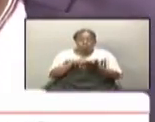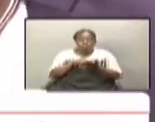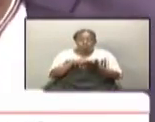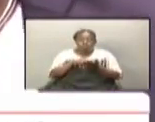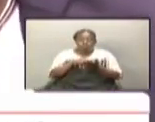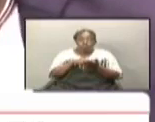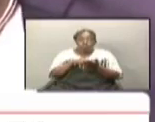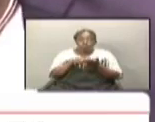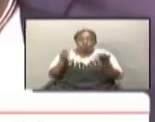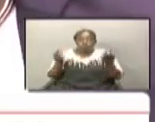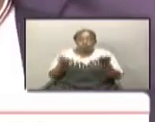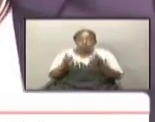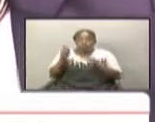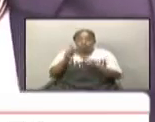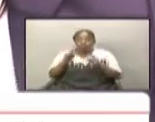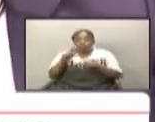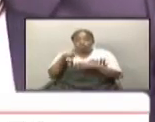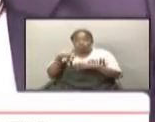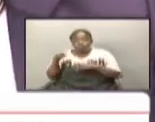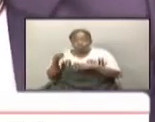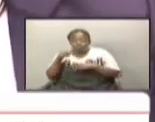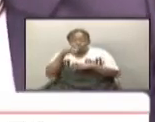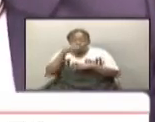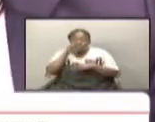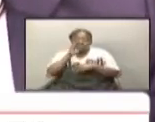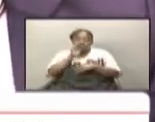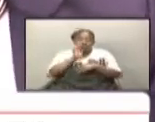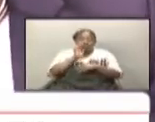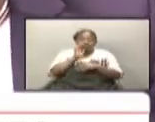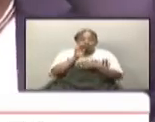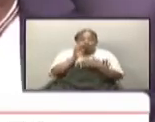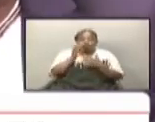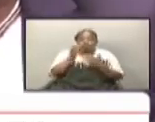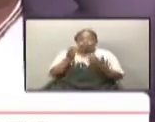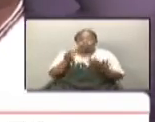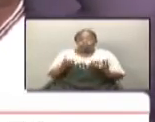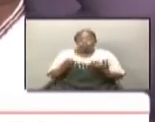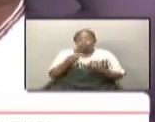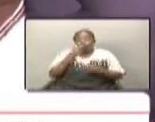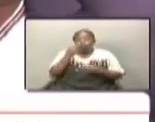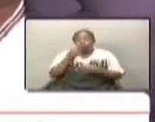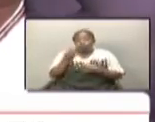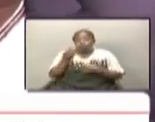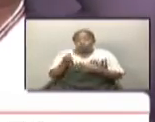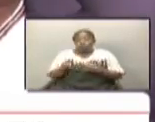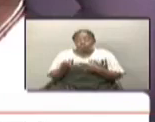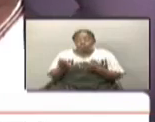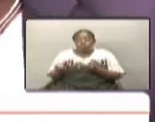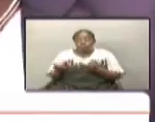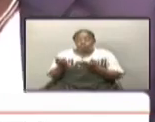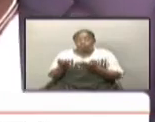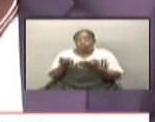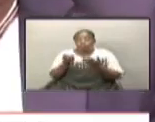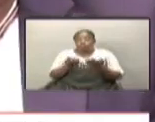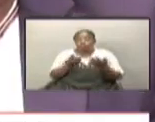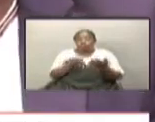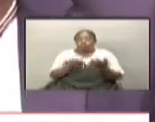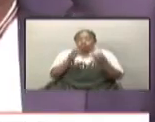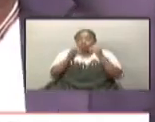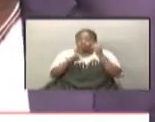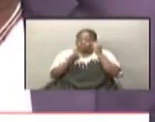igule igule abantu ye bajanga okunwa kwa madwa okora ki ngona ali nayo ajijinga